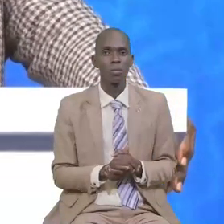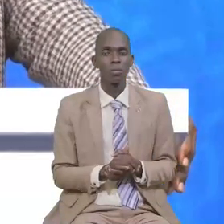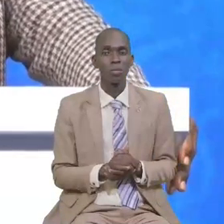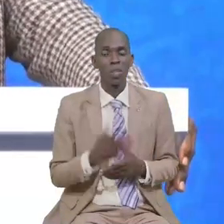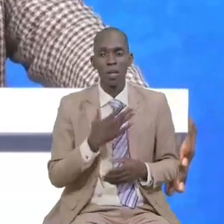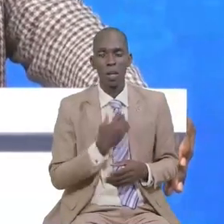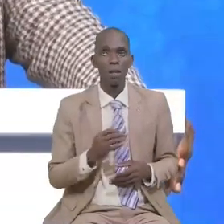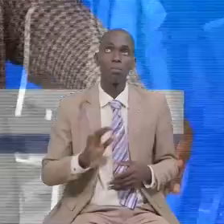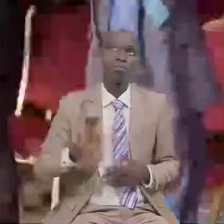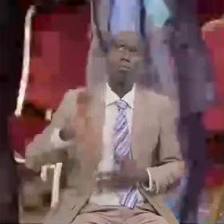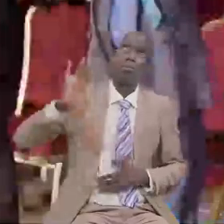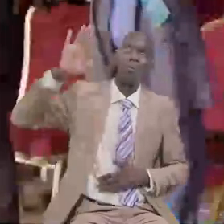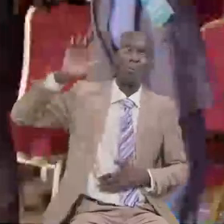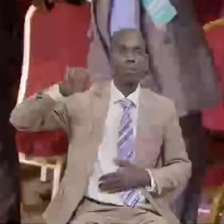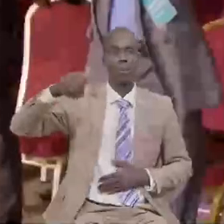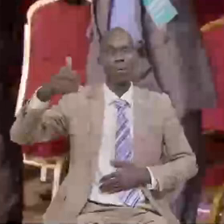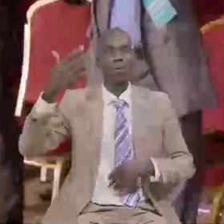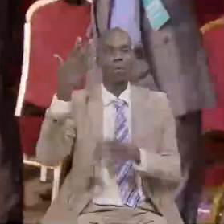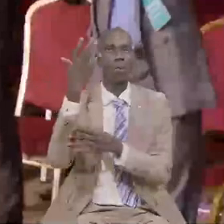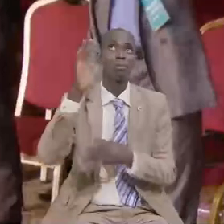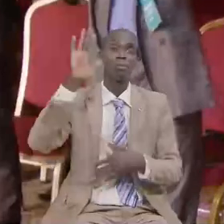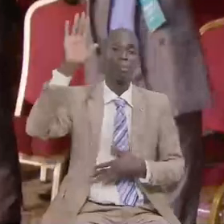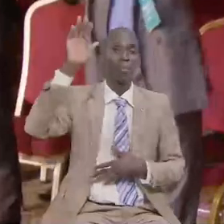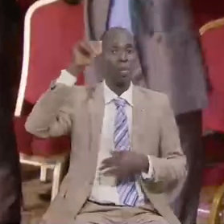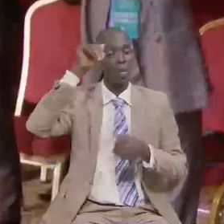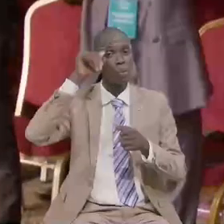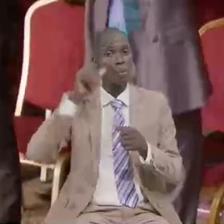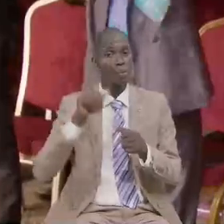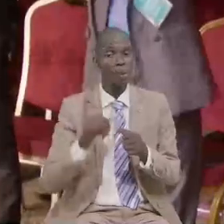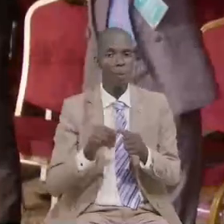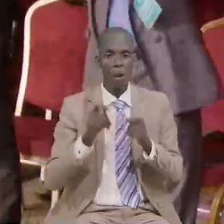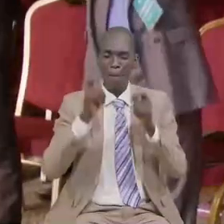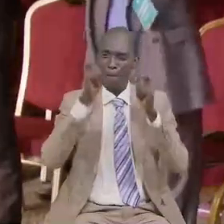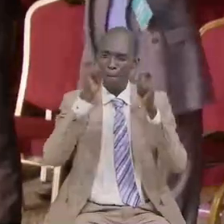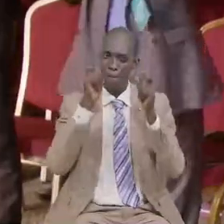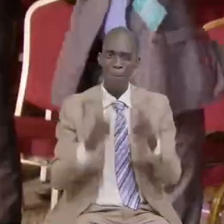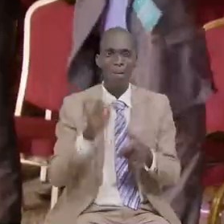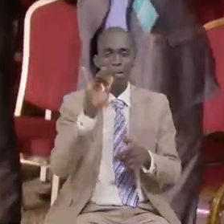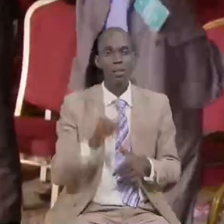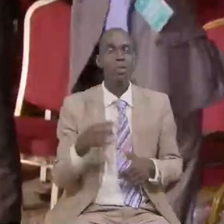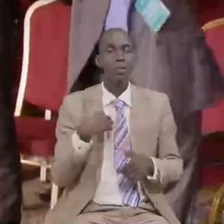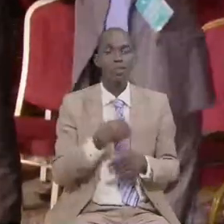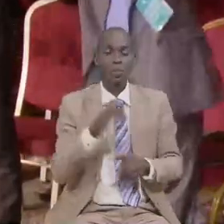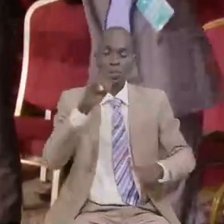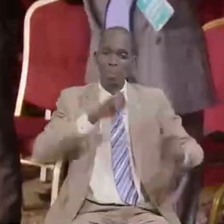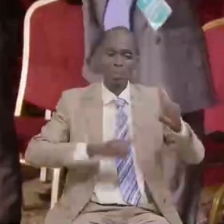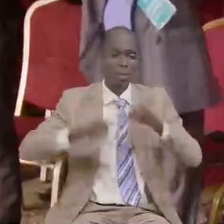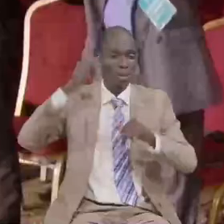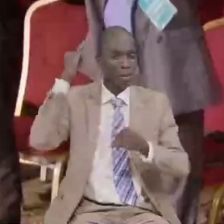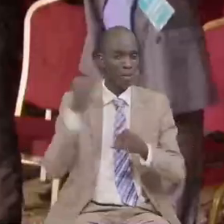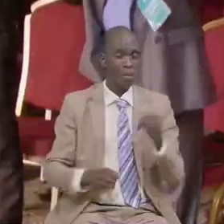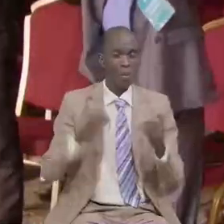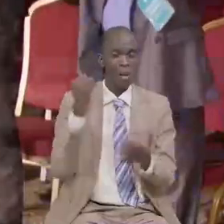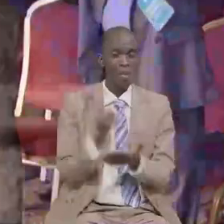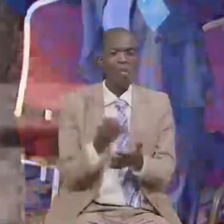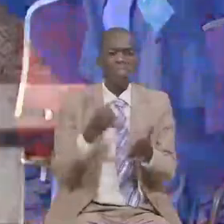Et levez la main là. Rappelez-vous, aussitôt que nous disons le dernier amen, faut